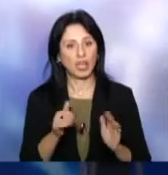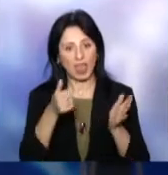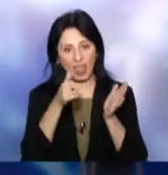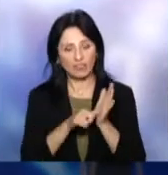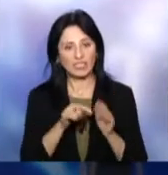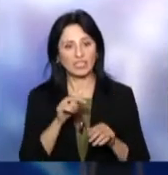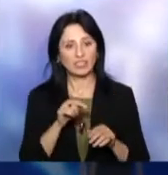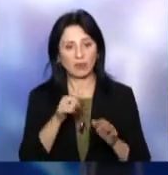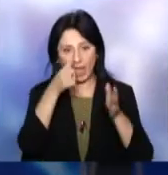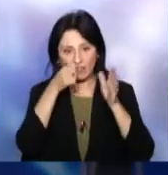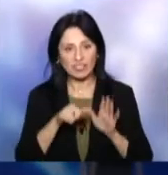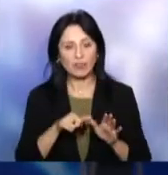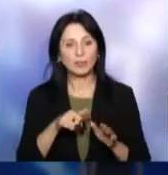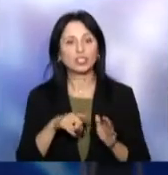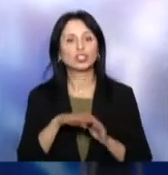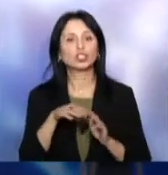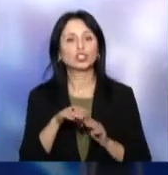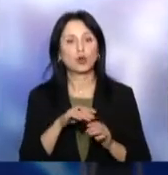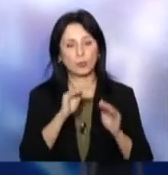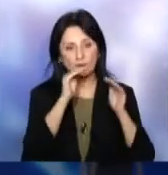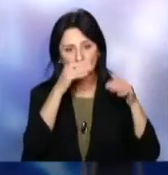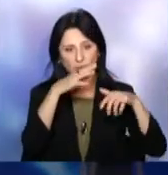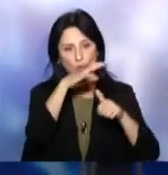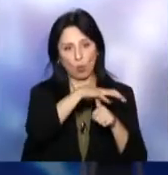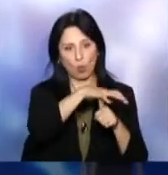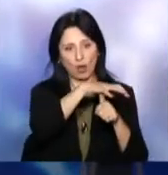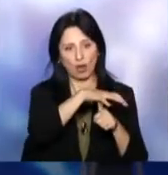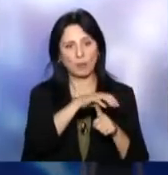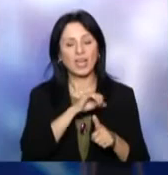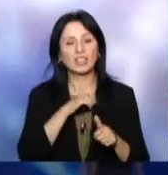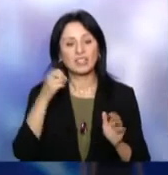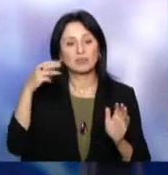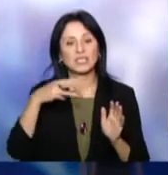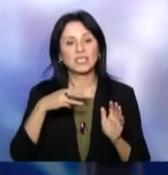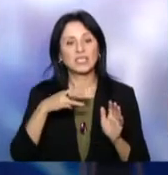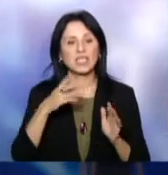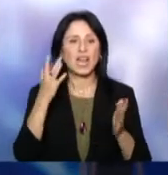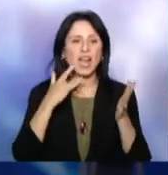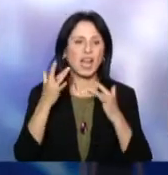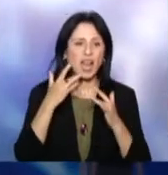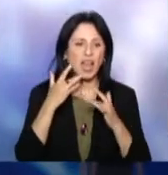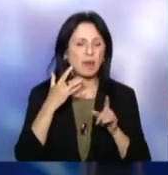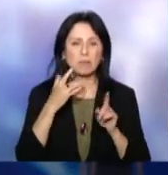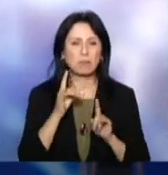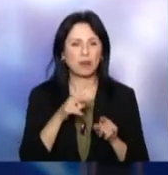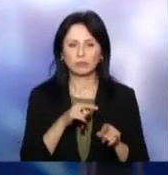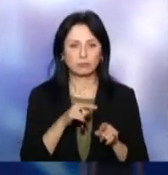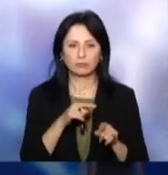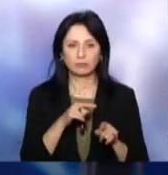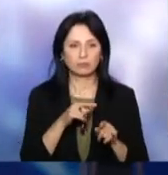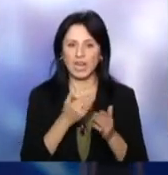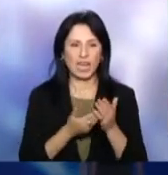თვემდე ზოგადად ჯობია, რომ იყონ ჩრდილში, იმიტომ რომ თვითონ მზის დამცავი კრემებიც კი არ